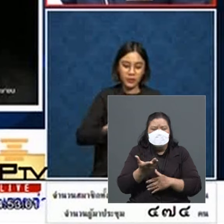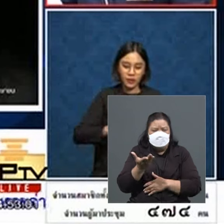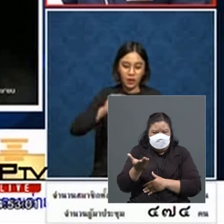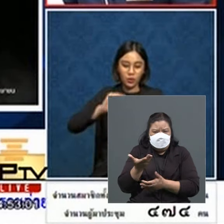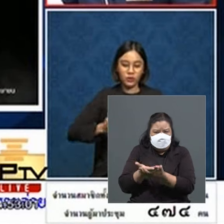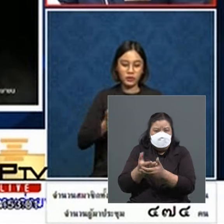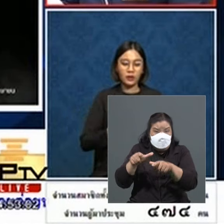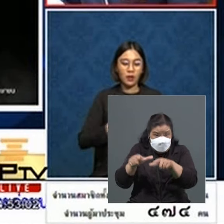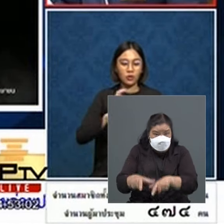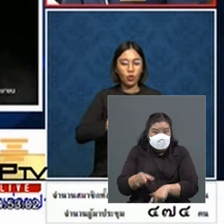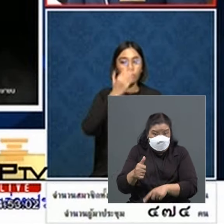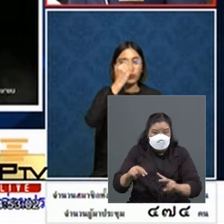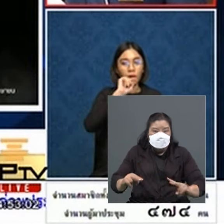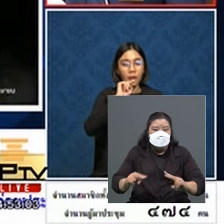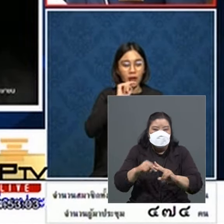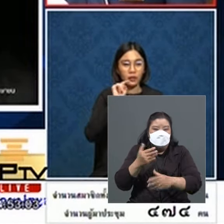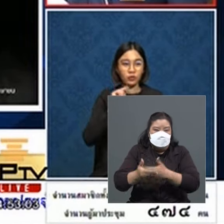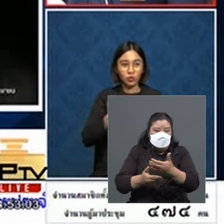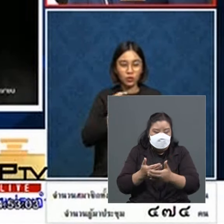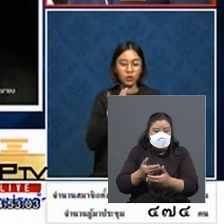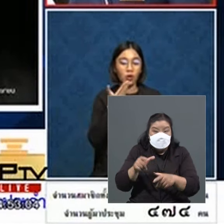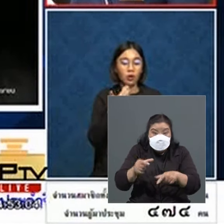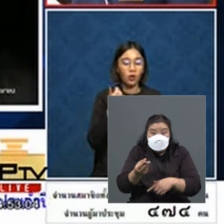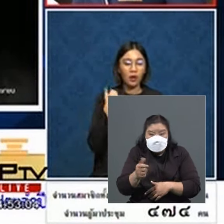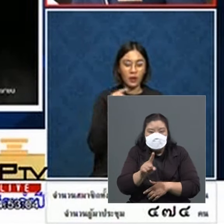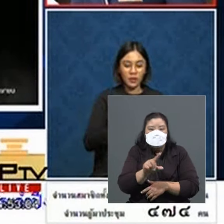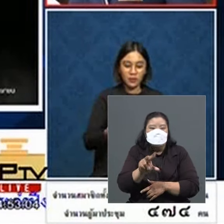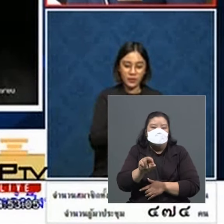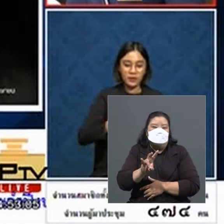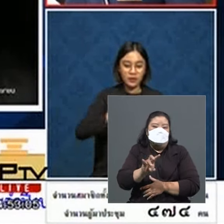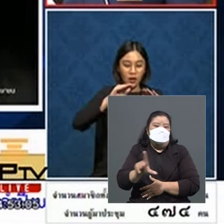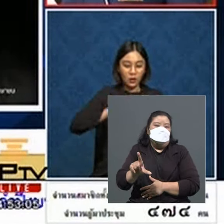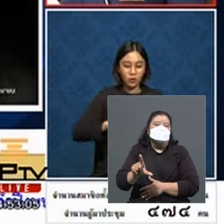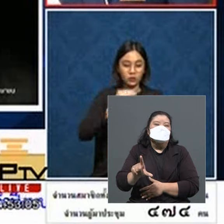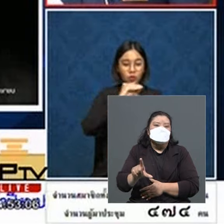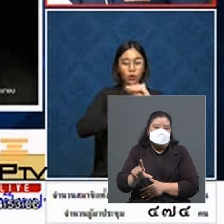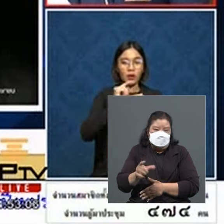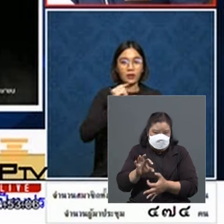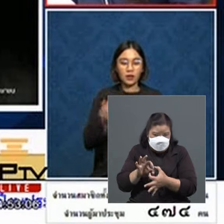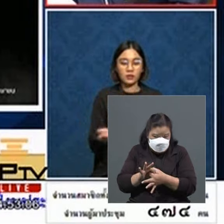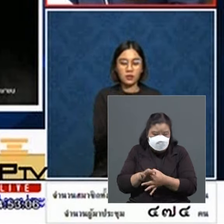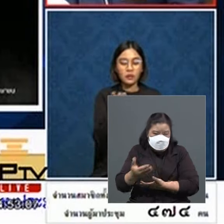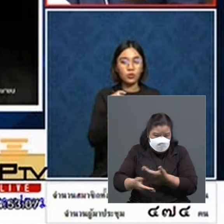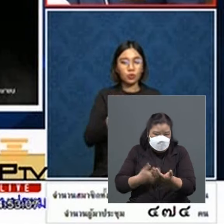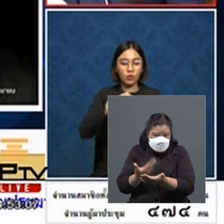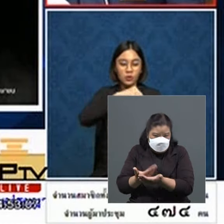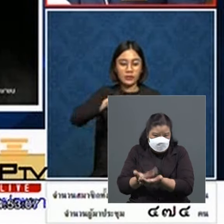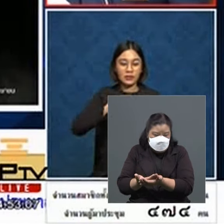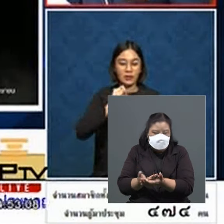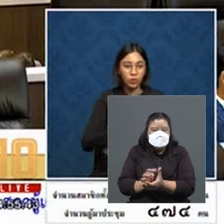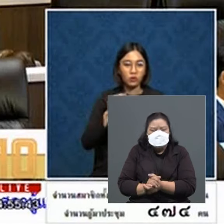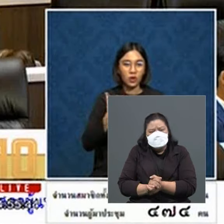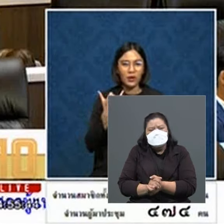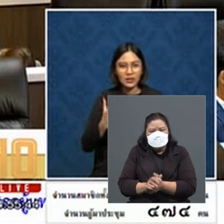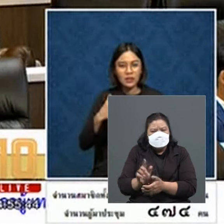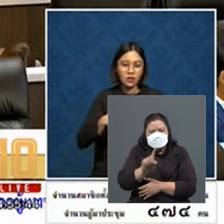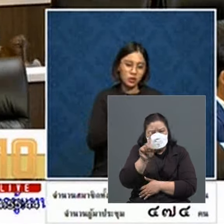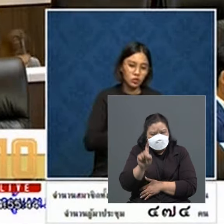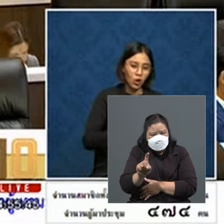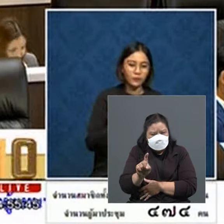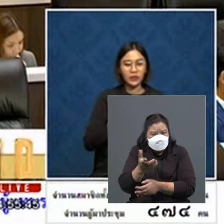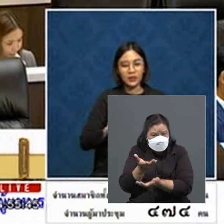รวงพาณิชย์ลดลงกว่า137ล้านบาทนะครับในส่วนของการขับเคลื่อนเศรษฐกิจการค้าโดยตั้งข้อสังเกตว่าเป็นการจัดสรร